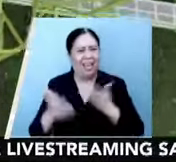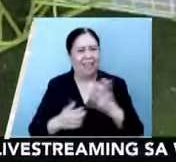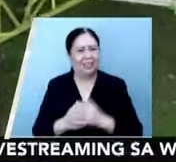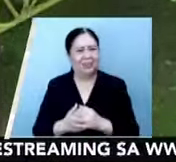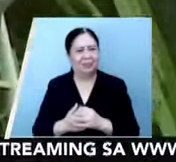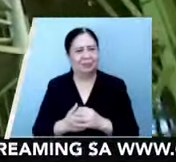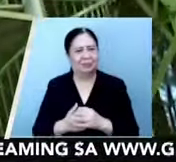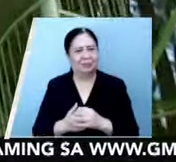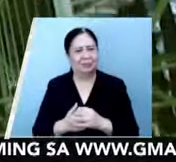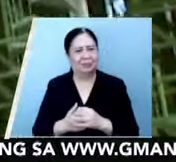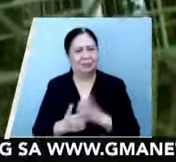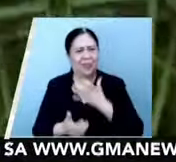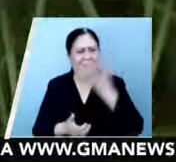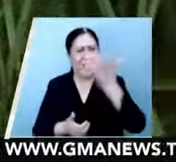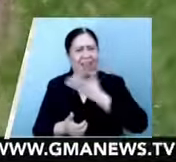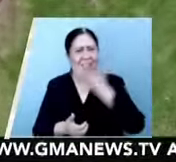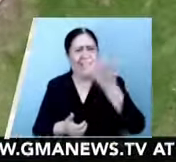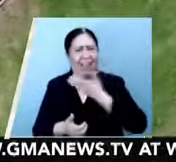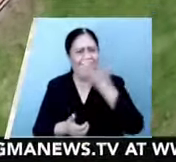Ah! Hey!